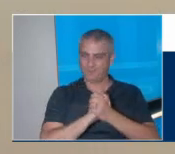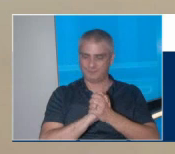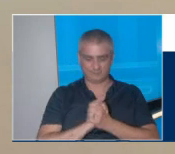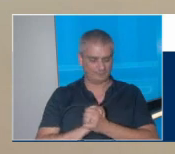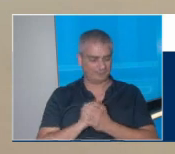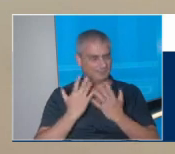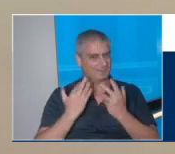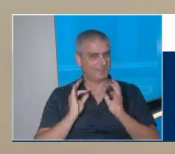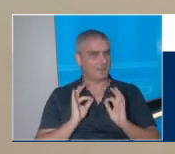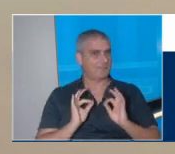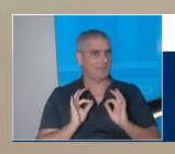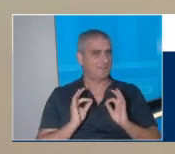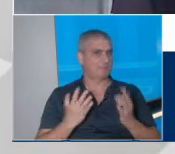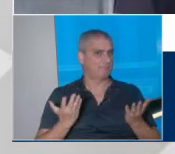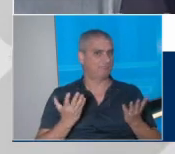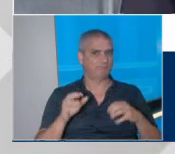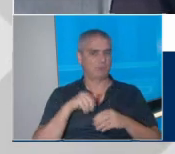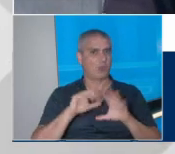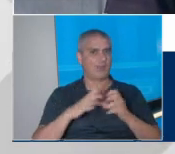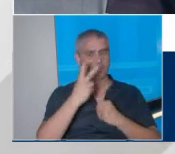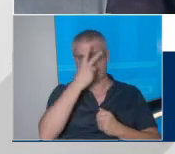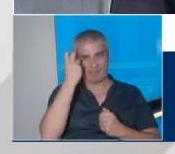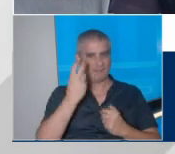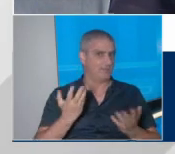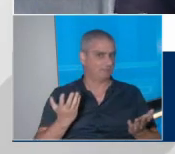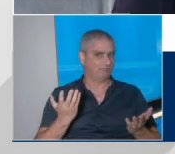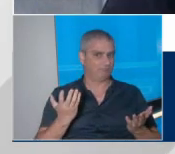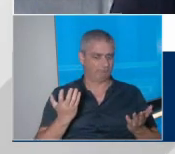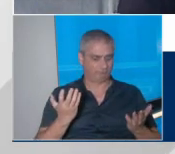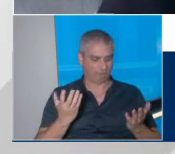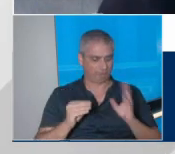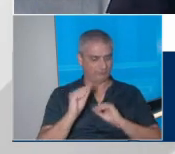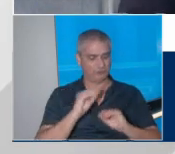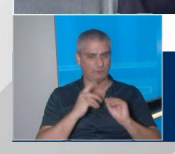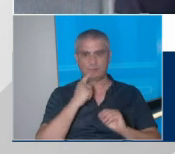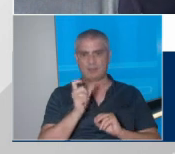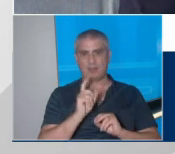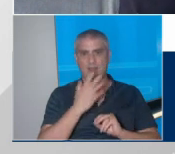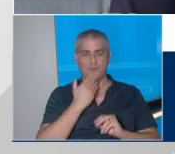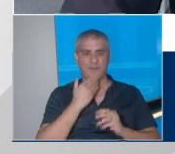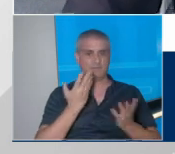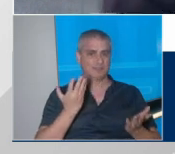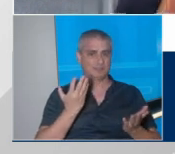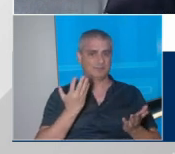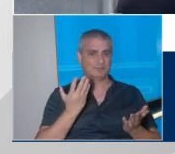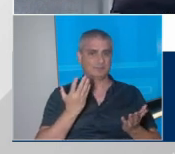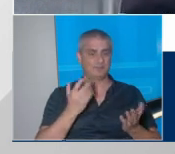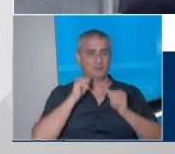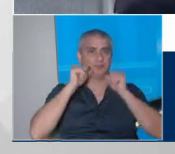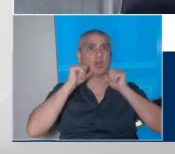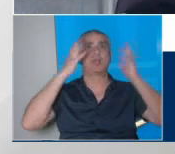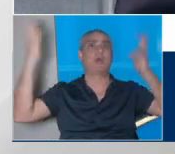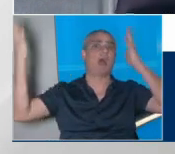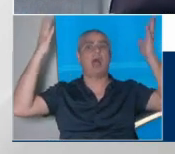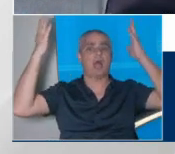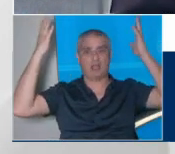שלום. עד כמה באמת בחברה הערבית, אני אשתמש במילה שהיא לא בעברית גם, כן? זועקים